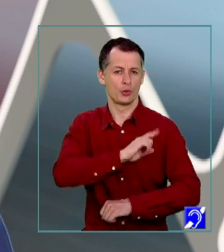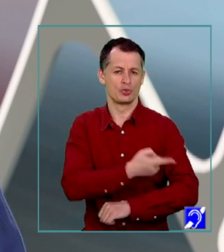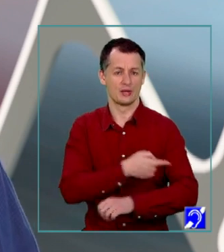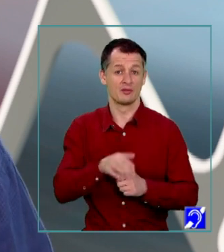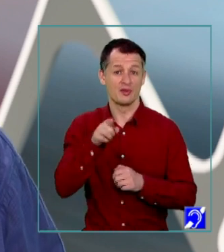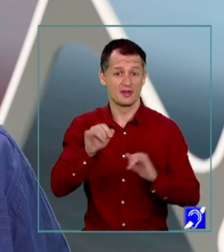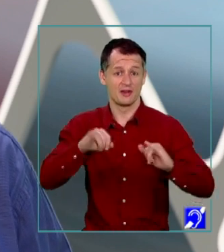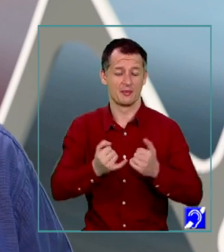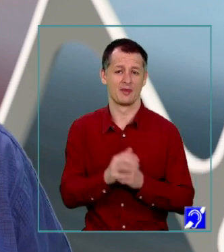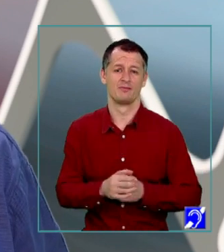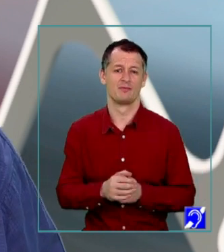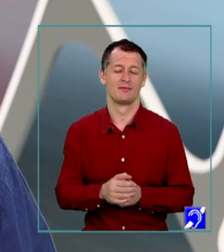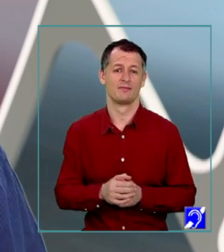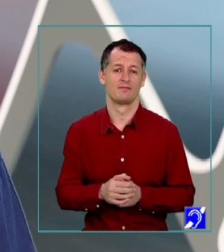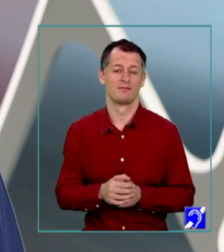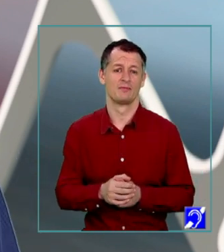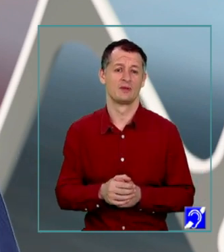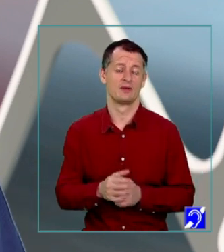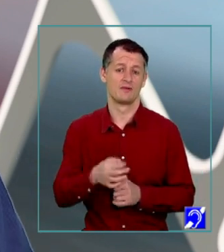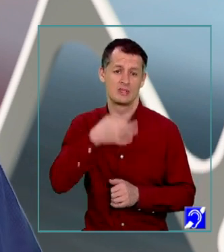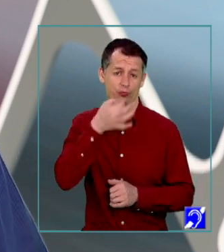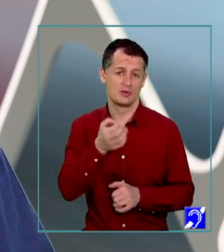de cazuri să faceți calculele